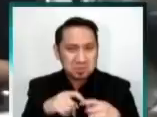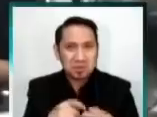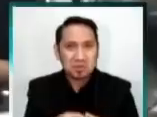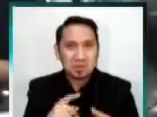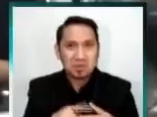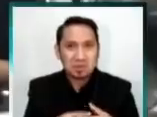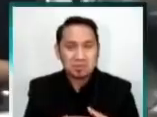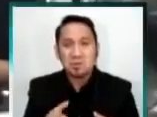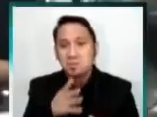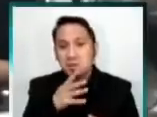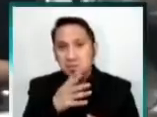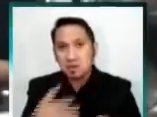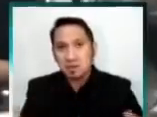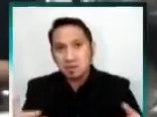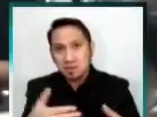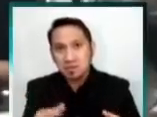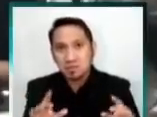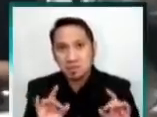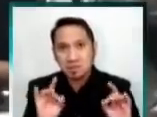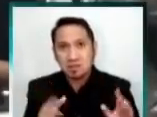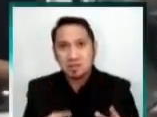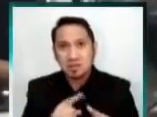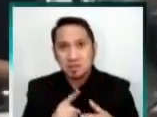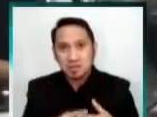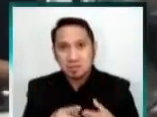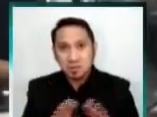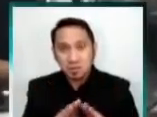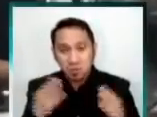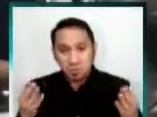kanyang mommy para pagaanin ang loob. At nang buksan ng envelope,